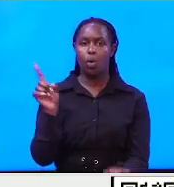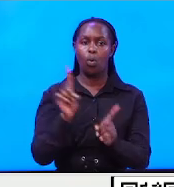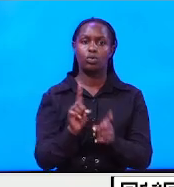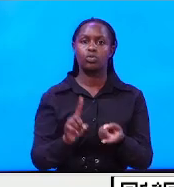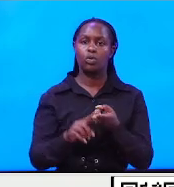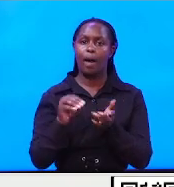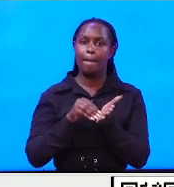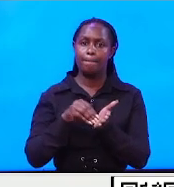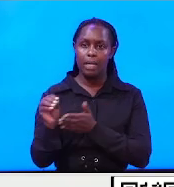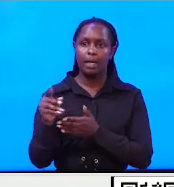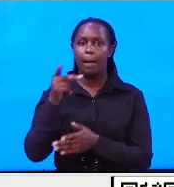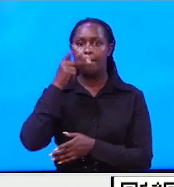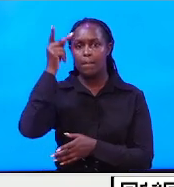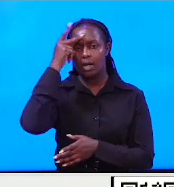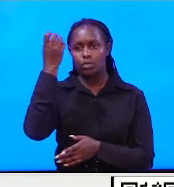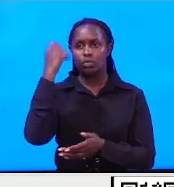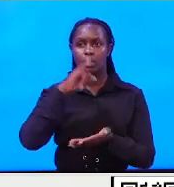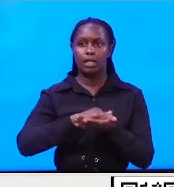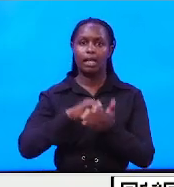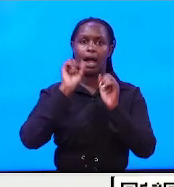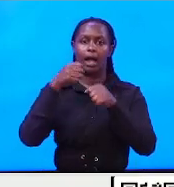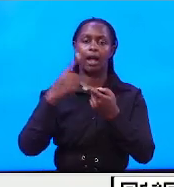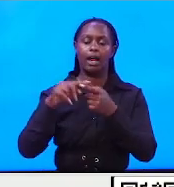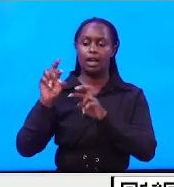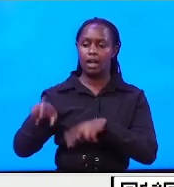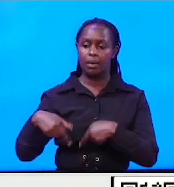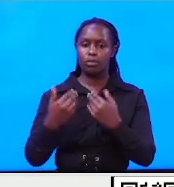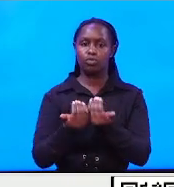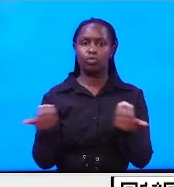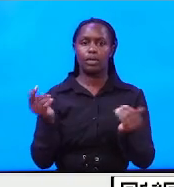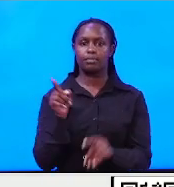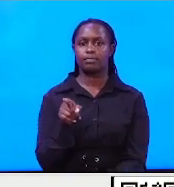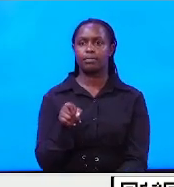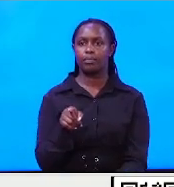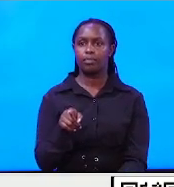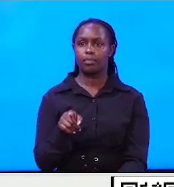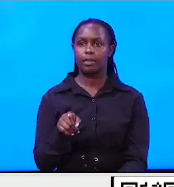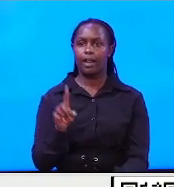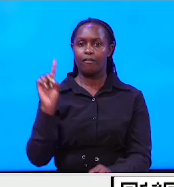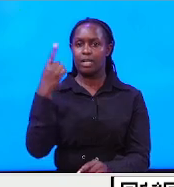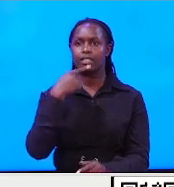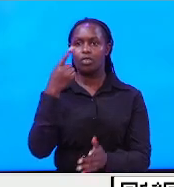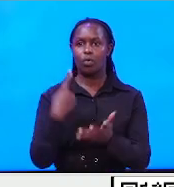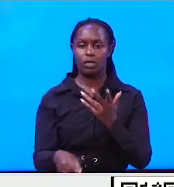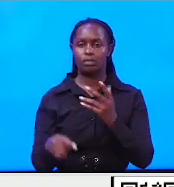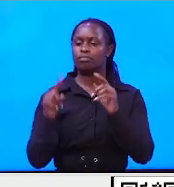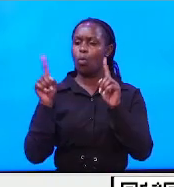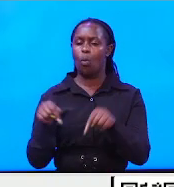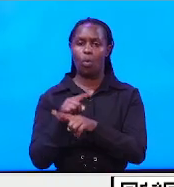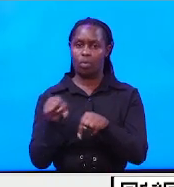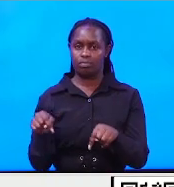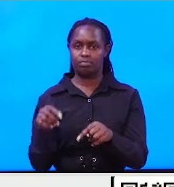akilipa wazazi ili waenda kalale na wale watoto wadogo. Jambo la kwanza mimi nataka ni laani kile kitendo cha yule